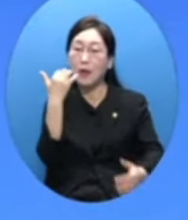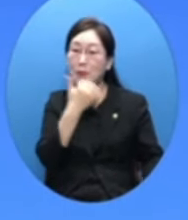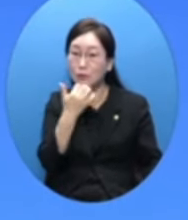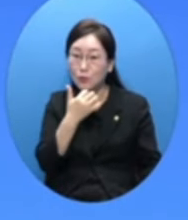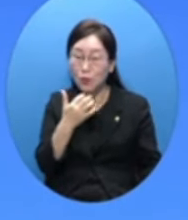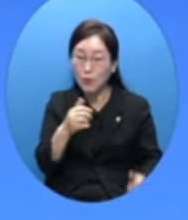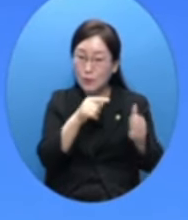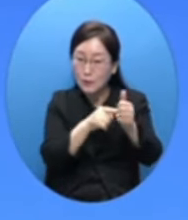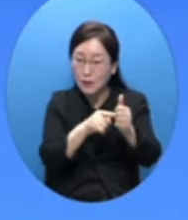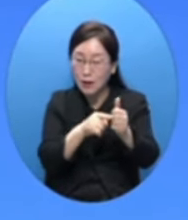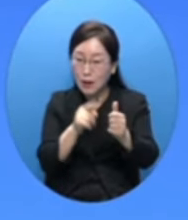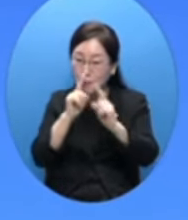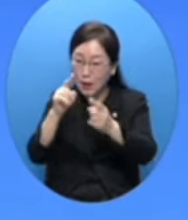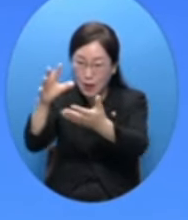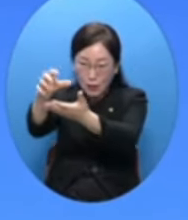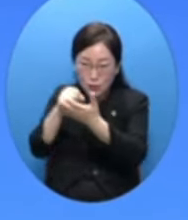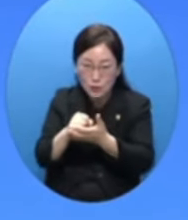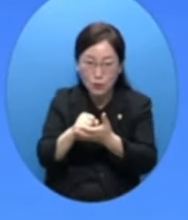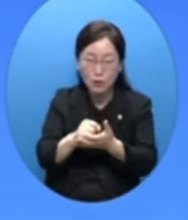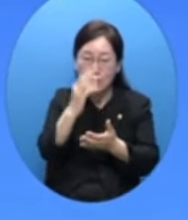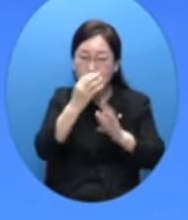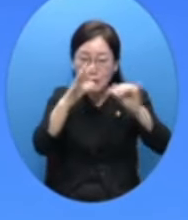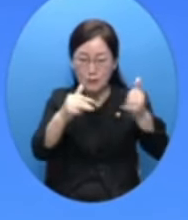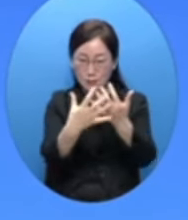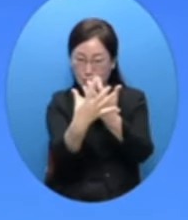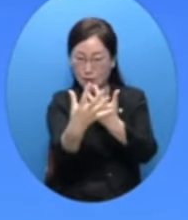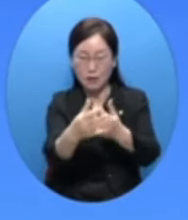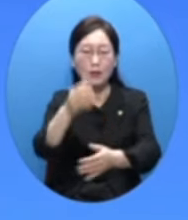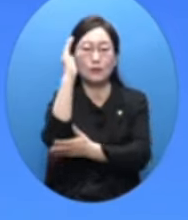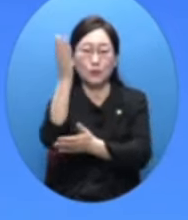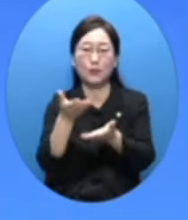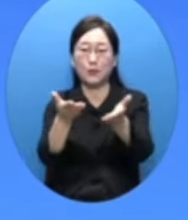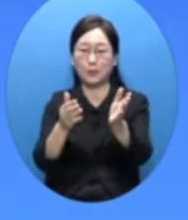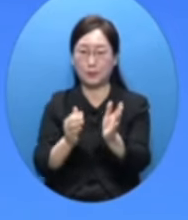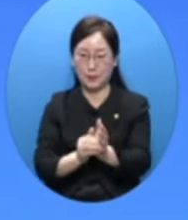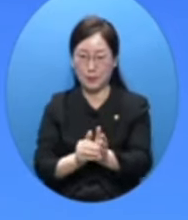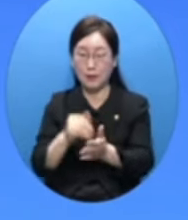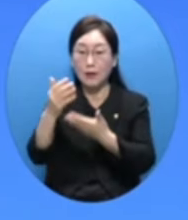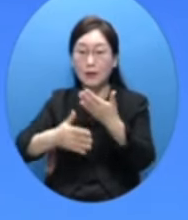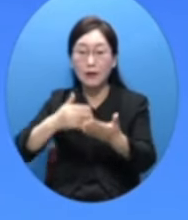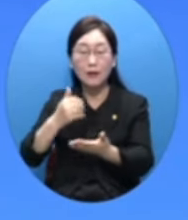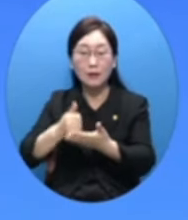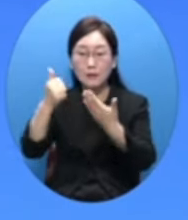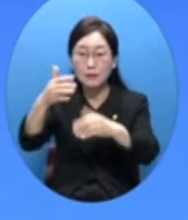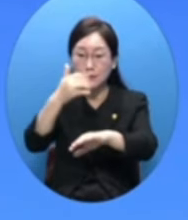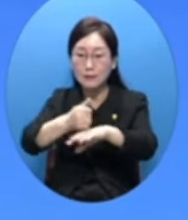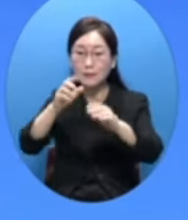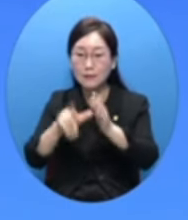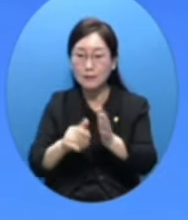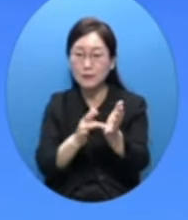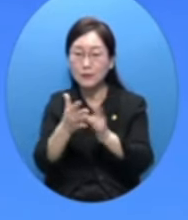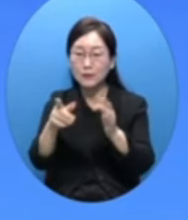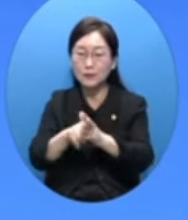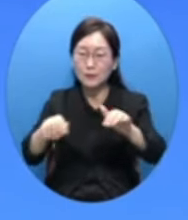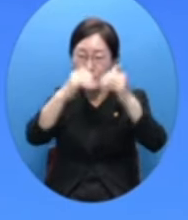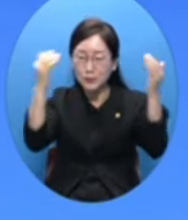이스라엘 백성들에게 선포했습니다. 하나님께서 마지막 때 예수를 믿는 모든